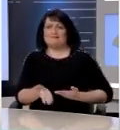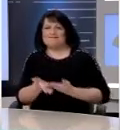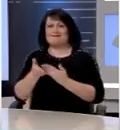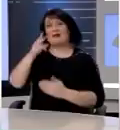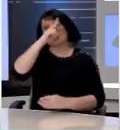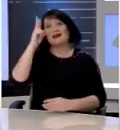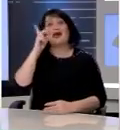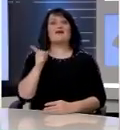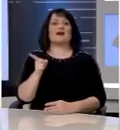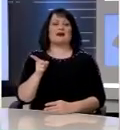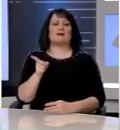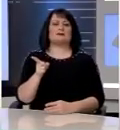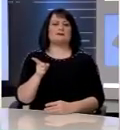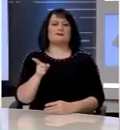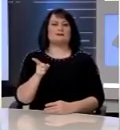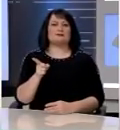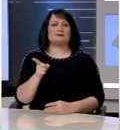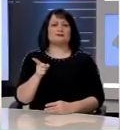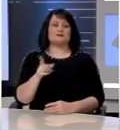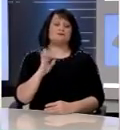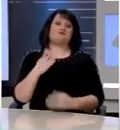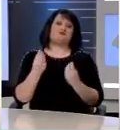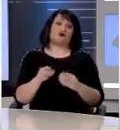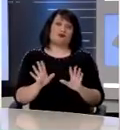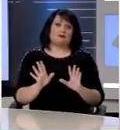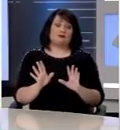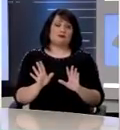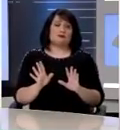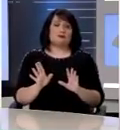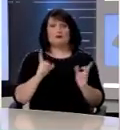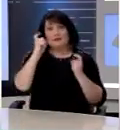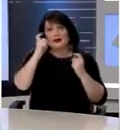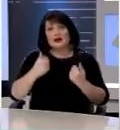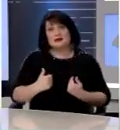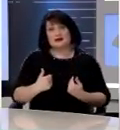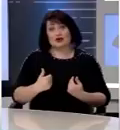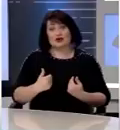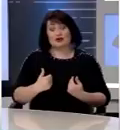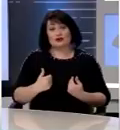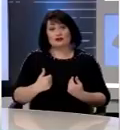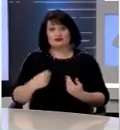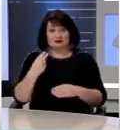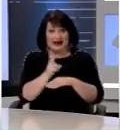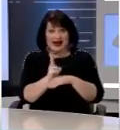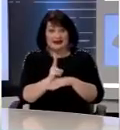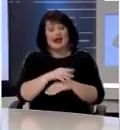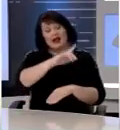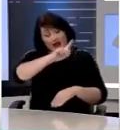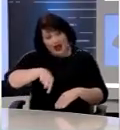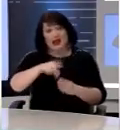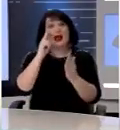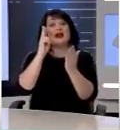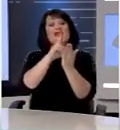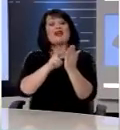πλευρά. Στην χειρότερη περίπτωση, τι να φανταστώ εγώ, είναι στη διάθεσή σας να έρθετε να διαβάσετε τα